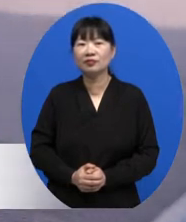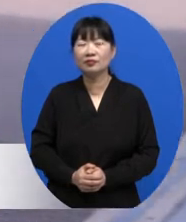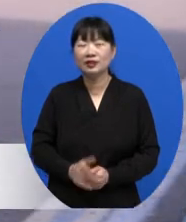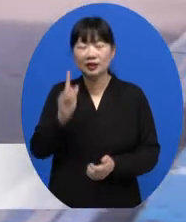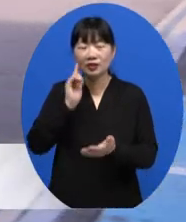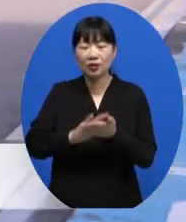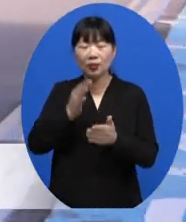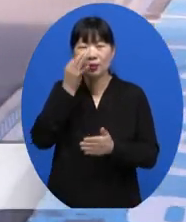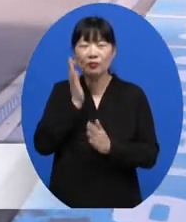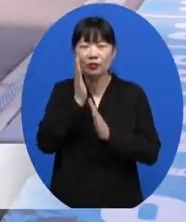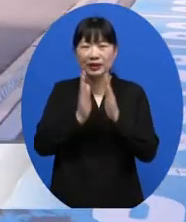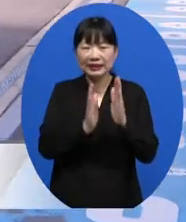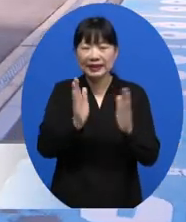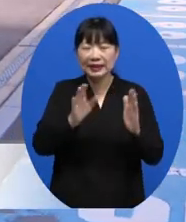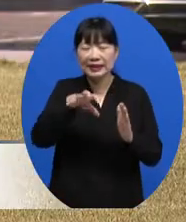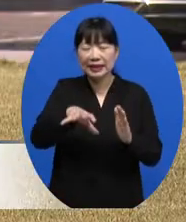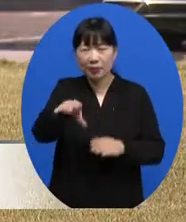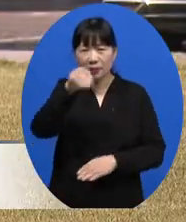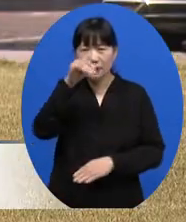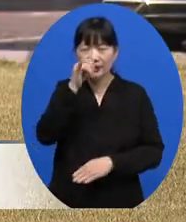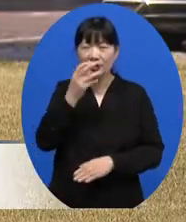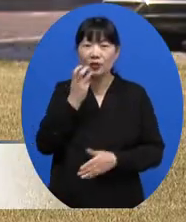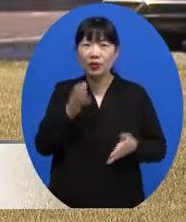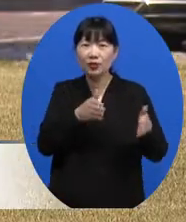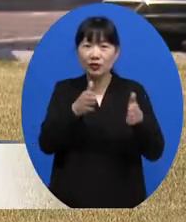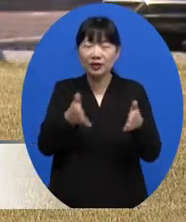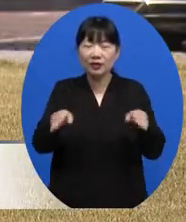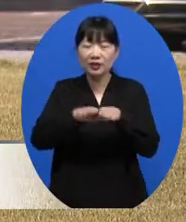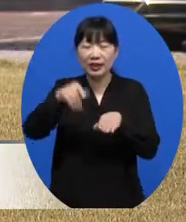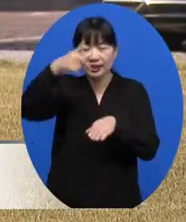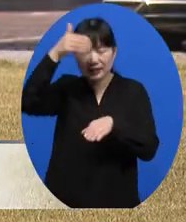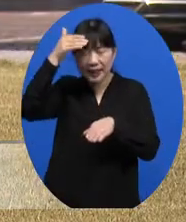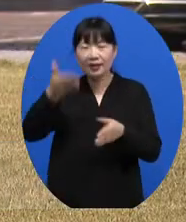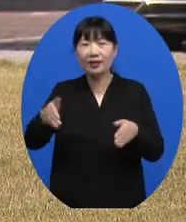시원스레 펼쳐진 푸른 잔디가 한눈에 들어오는 경기도청 옛 청사.